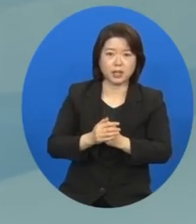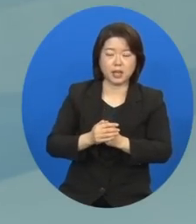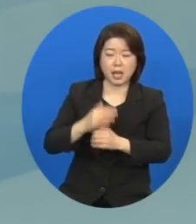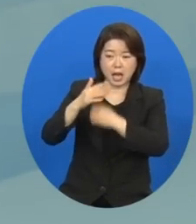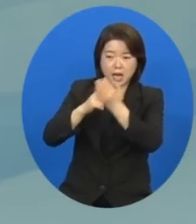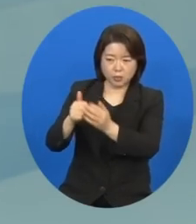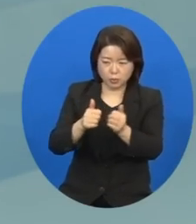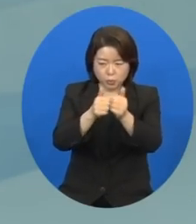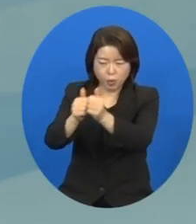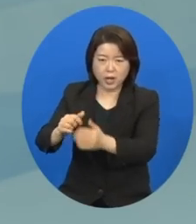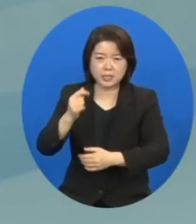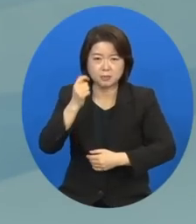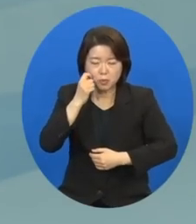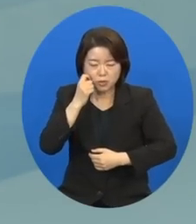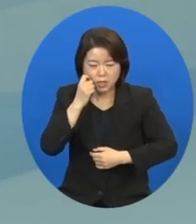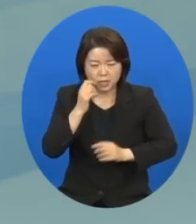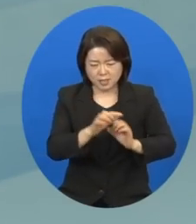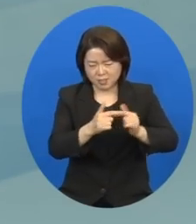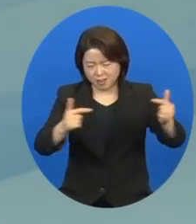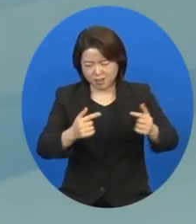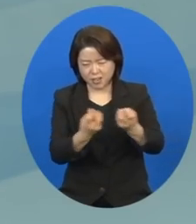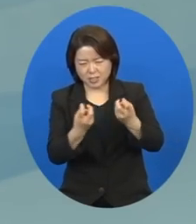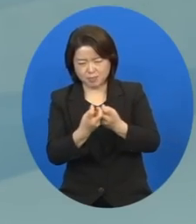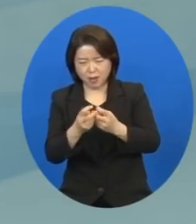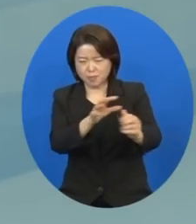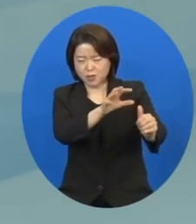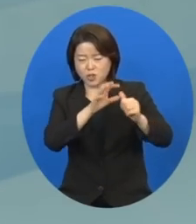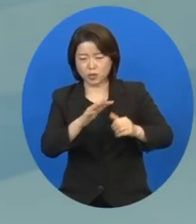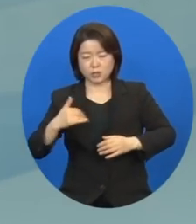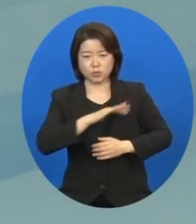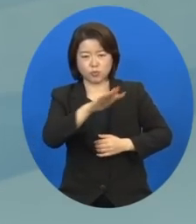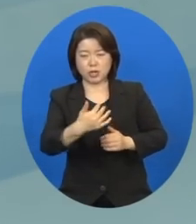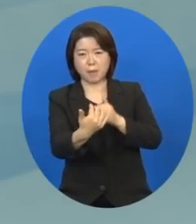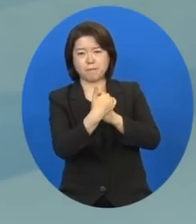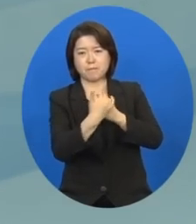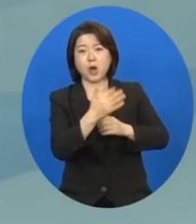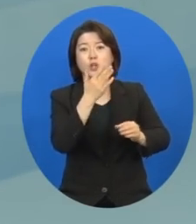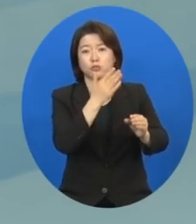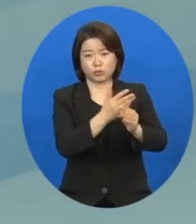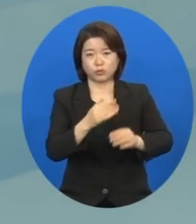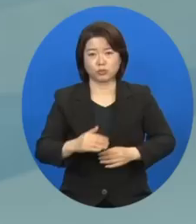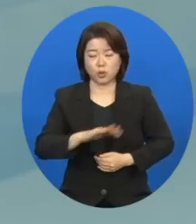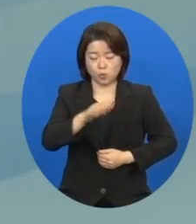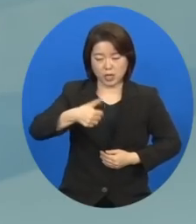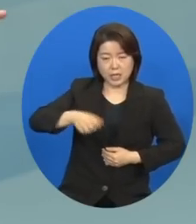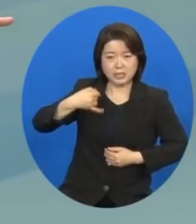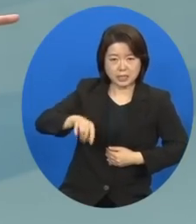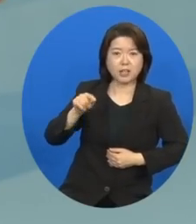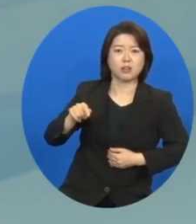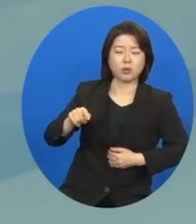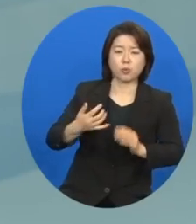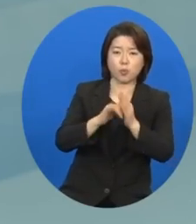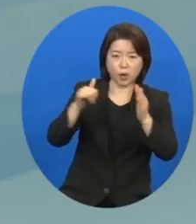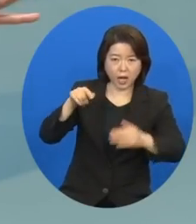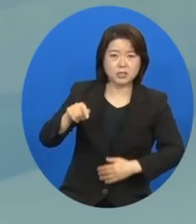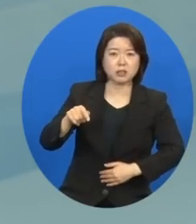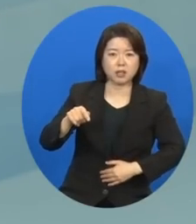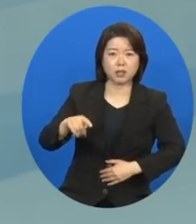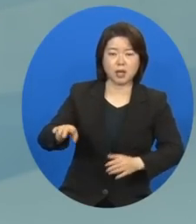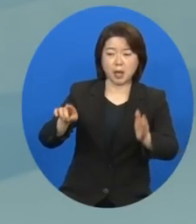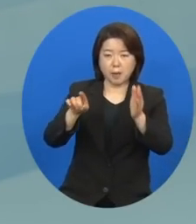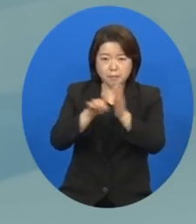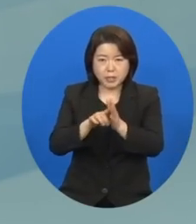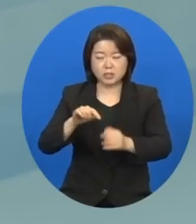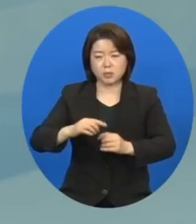동행하지 못하도록 온갖 수단을 다 동원하여 우리를 공격하고 있습니다. 우리의 자녀들에게도, 우리 가족들에게도, 믿음의